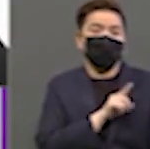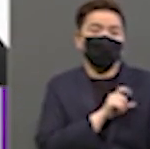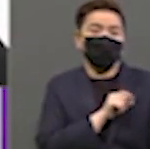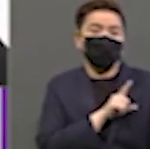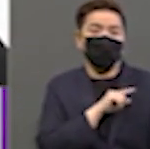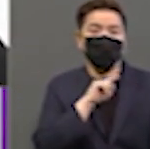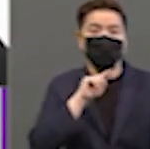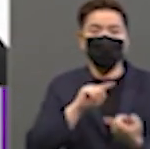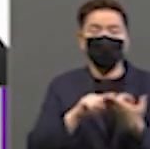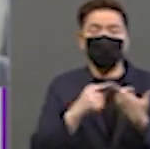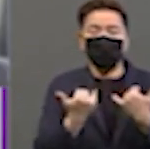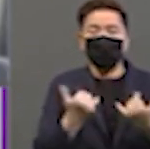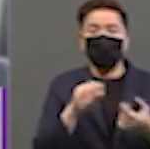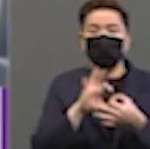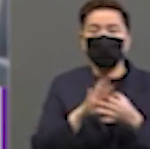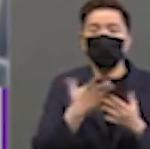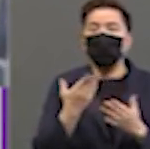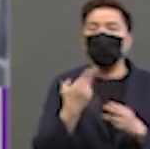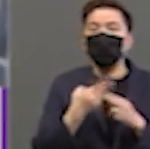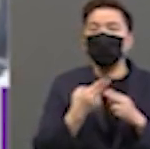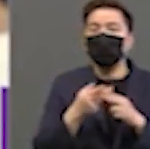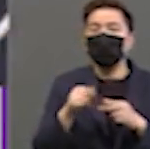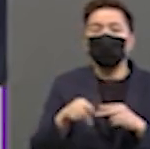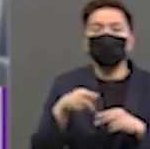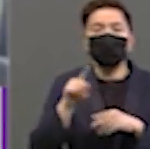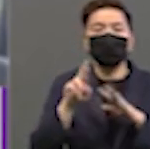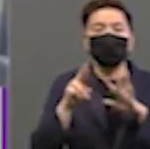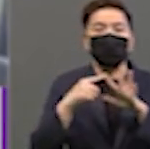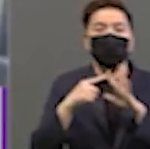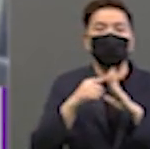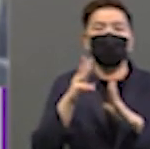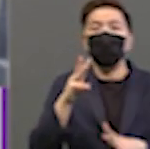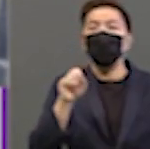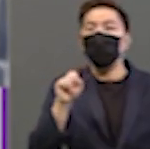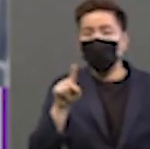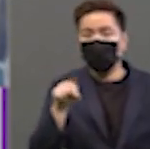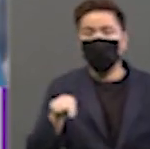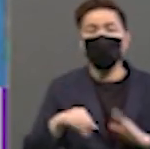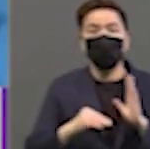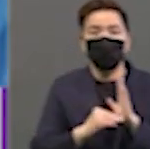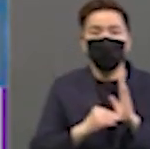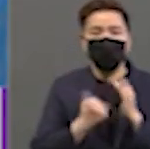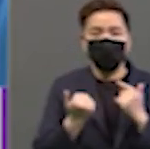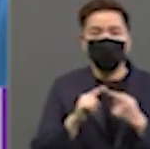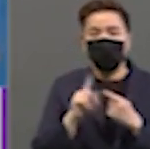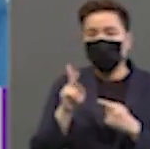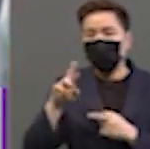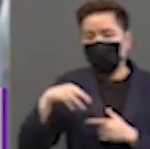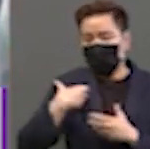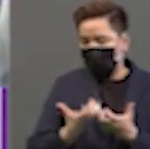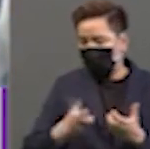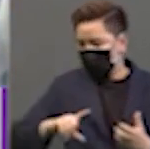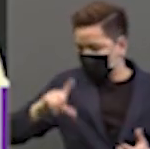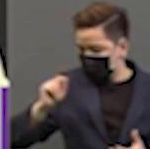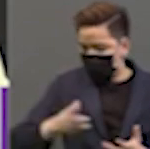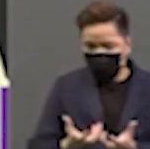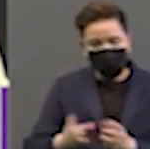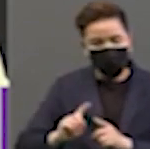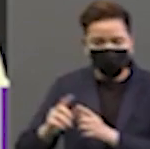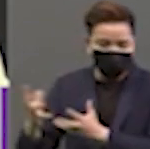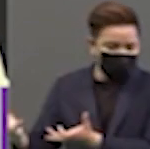เป็นรถที่ 20แล้วนะครับและก็จะมีจุดจำหน่ายในกรุงเทพฯนะครับ